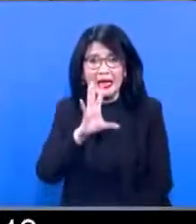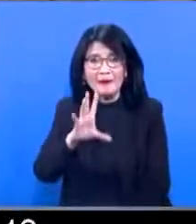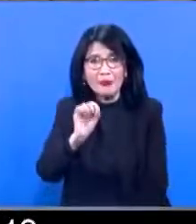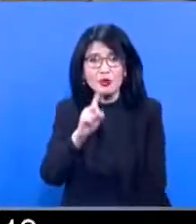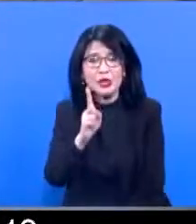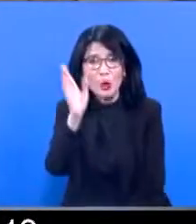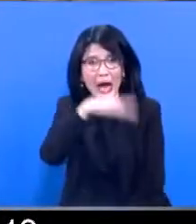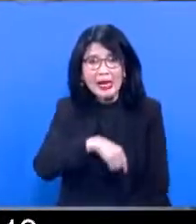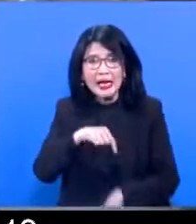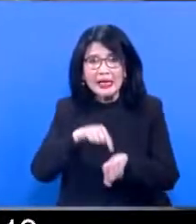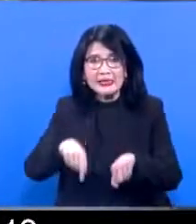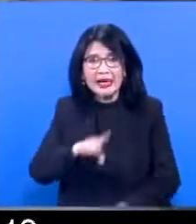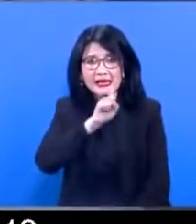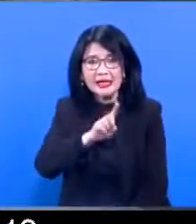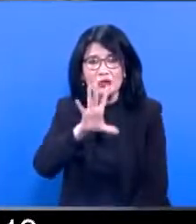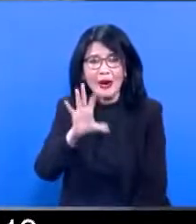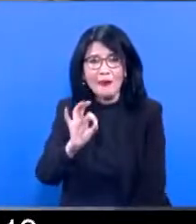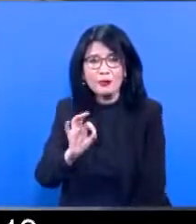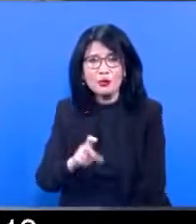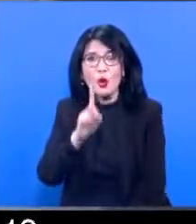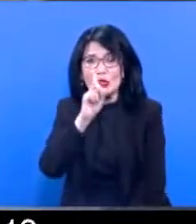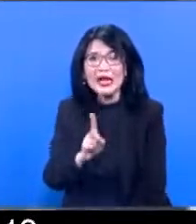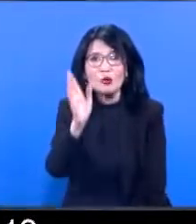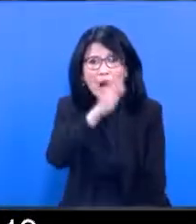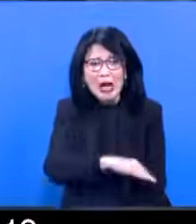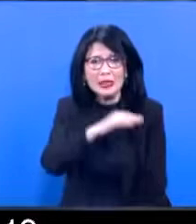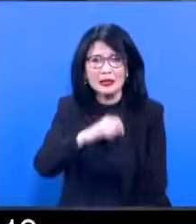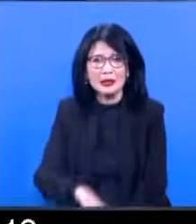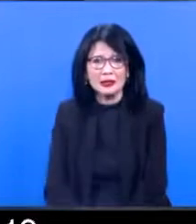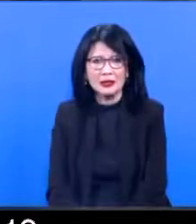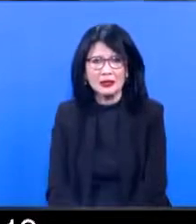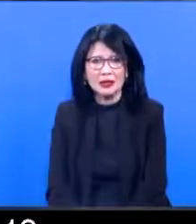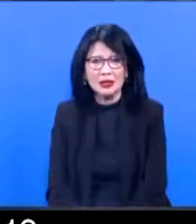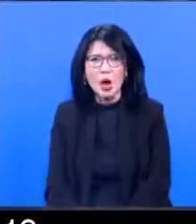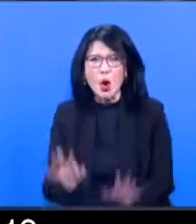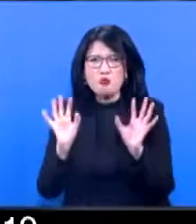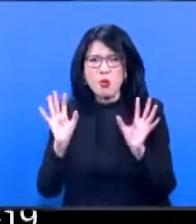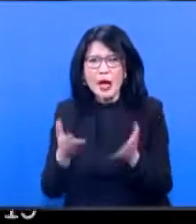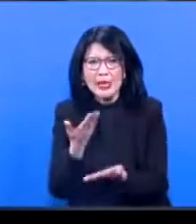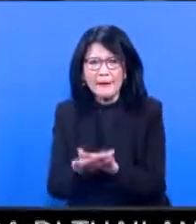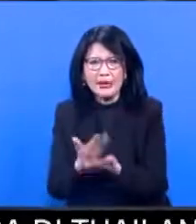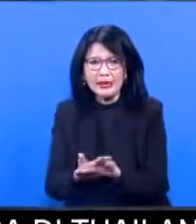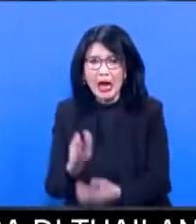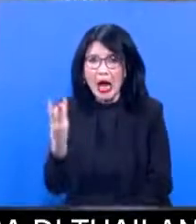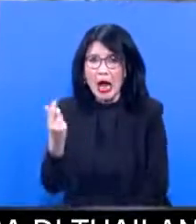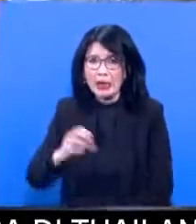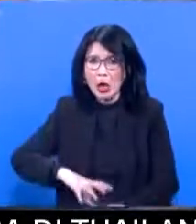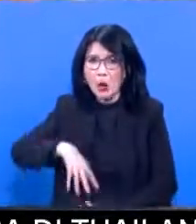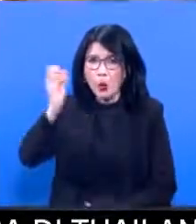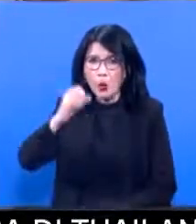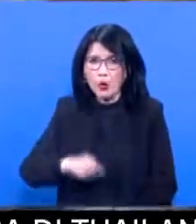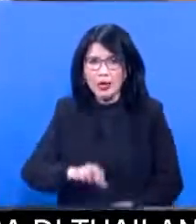per hari menjadi 150 tabung oksigen setiap hari. Tingginya permintaan juga membuat harga tabung oksigen naik